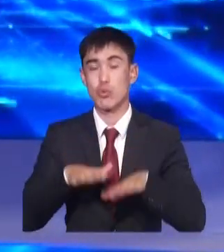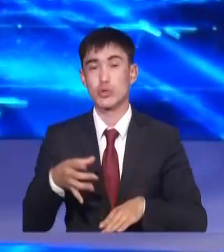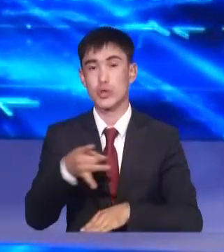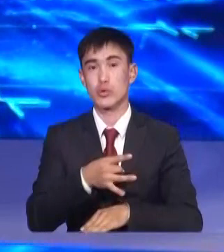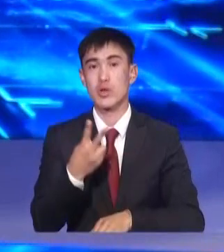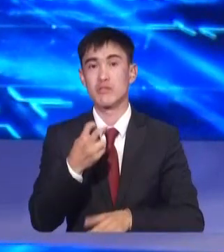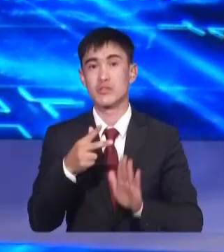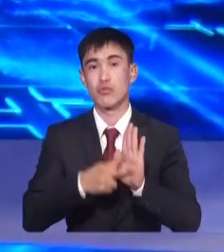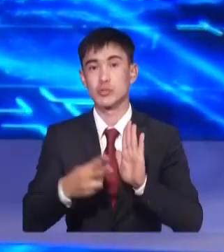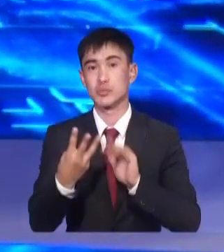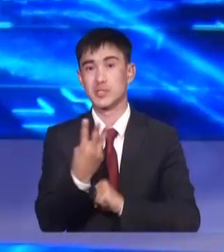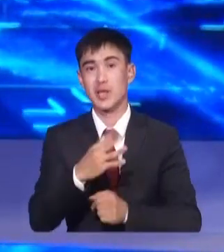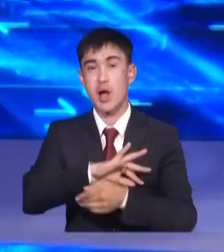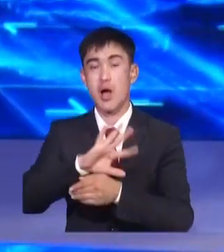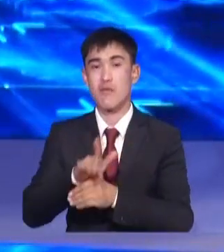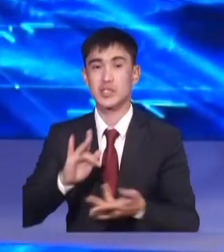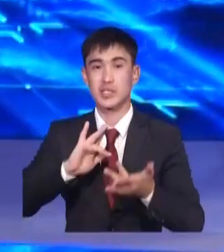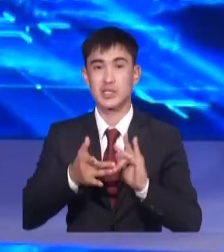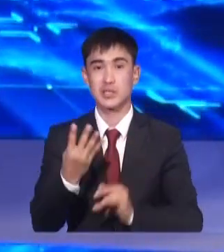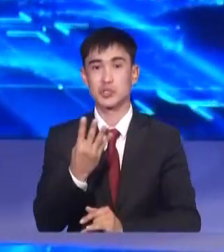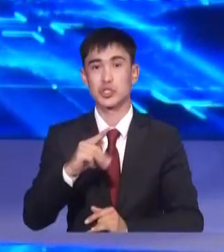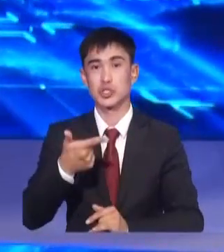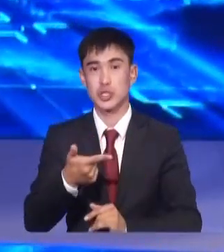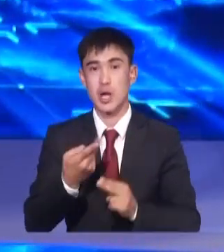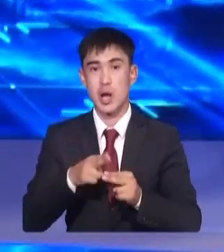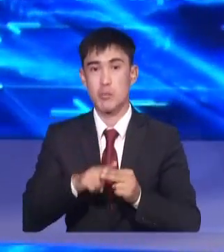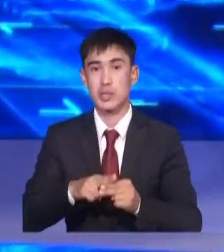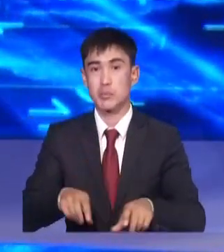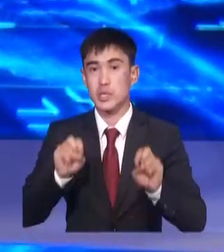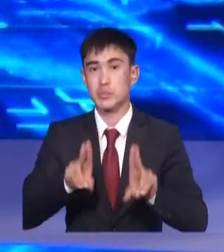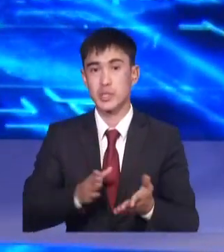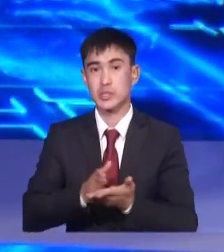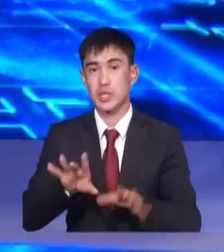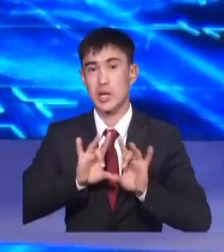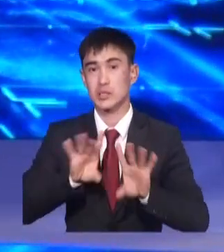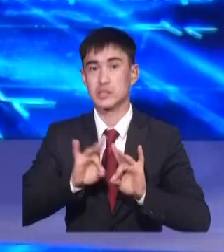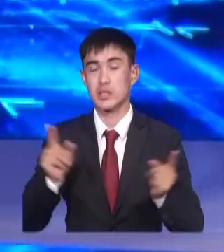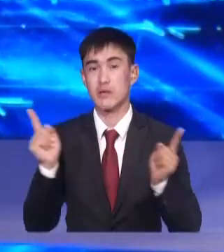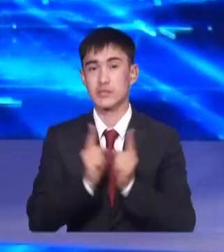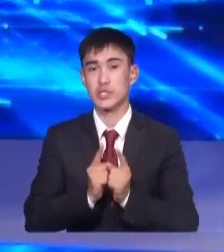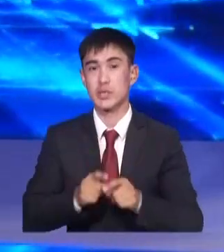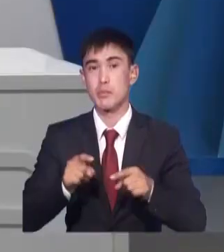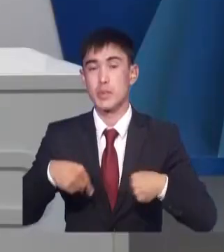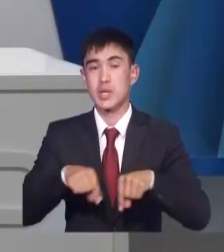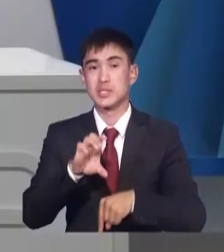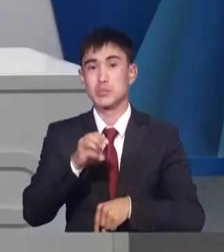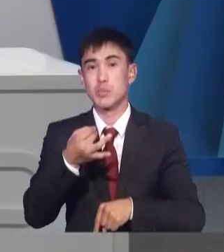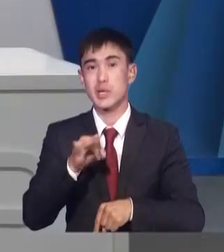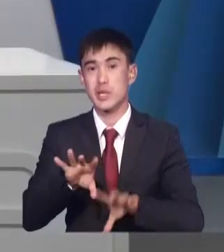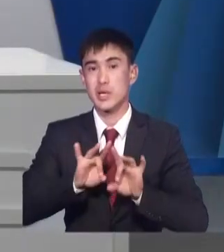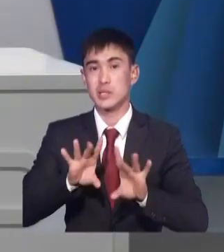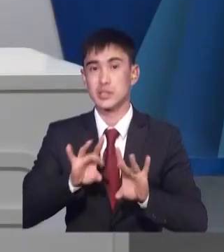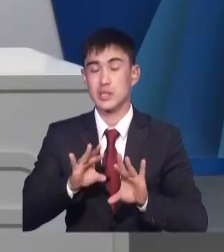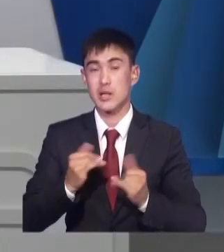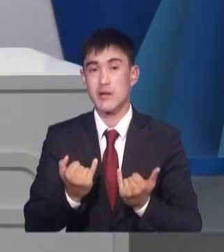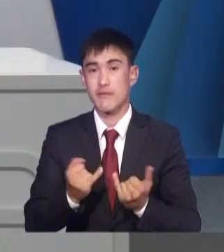пунктов региона 283 охвачены интернетом 4G. Об этом эксперты отрасли рассказали на встрече с представителями СМИ.